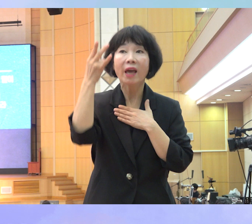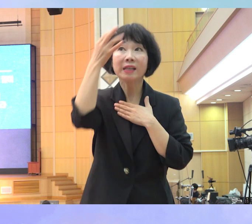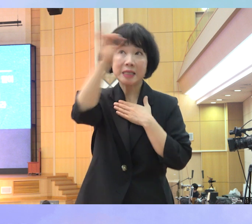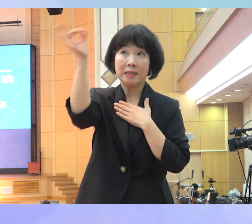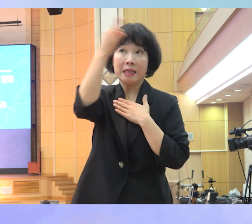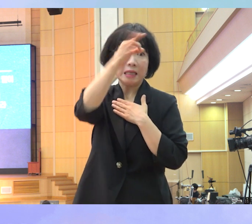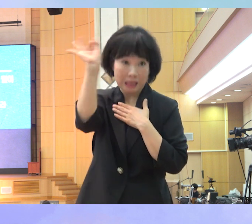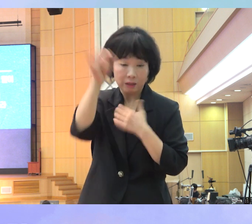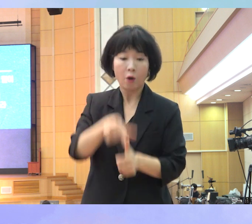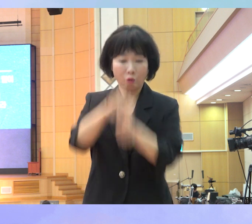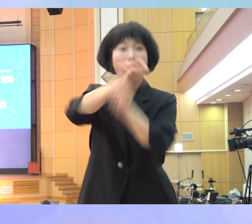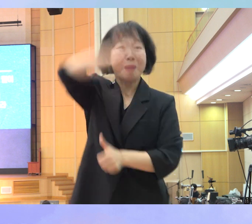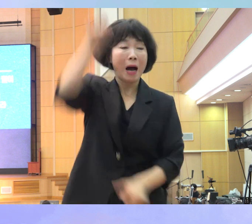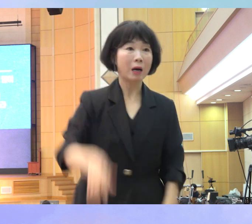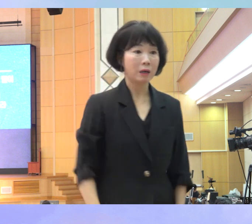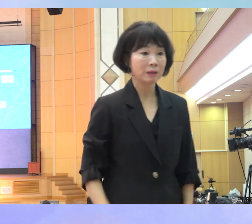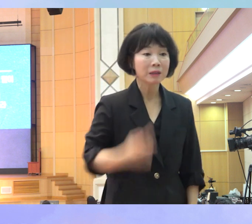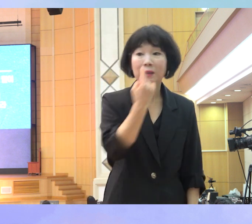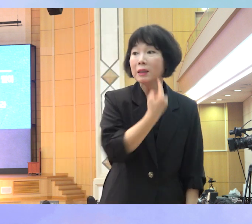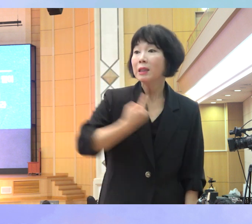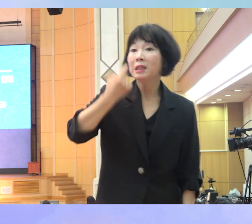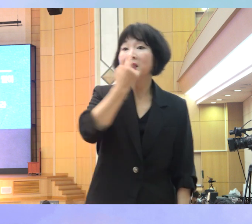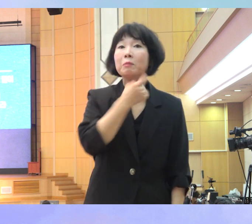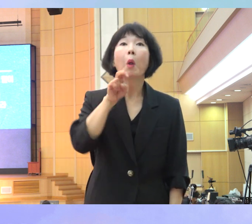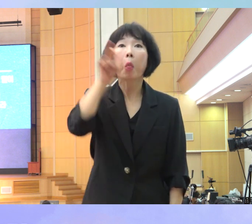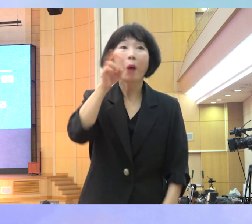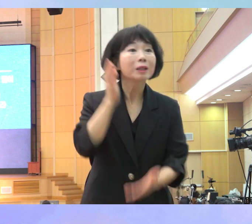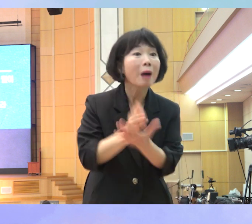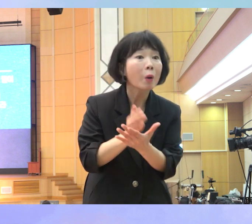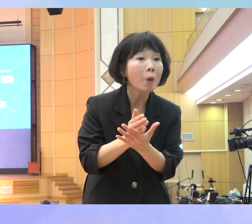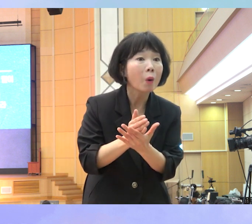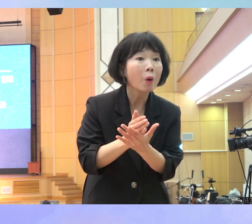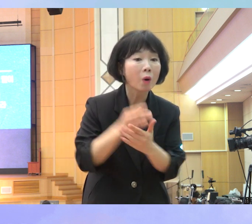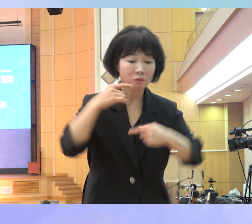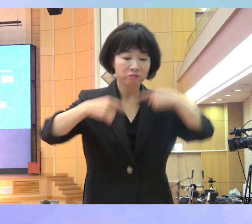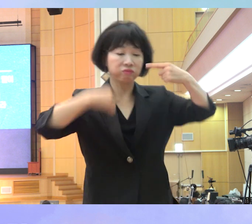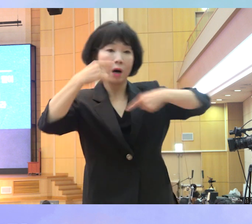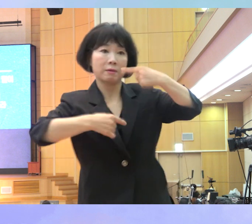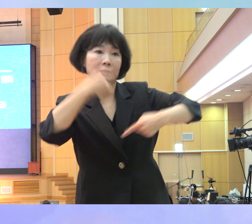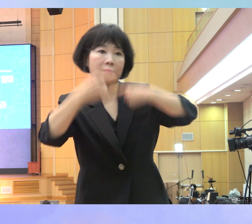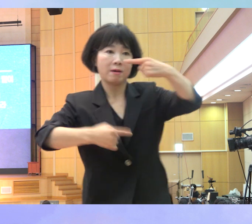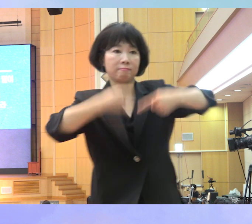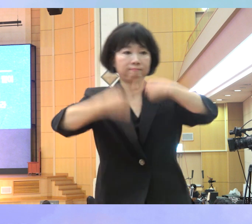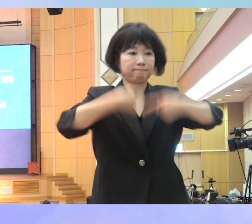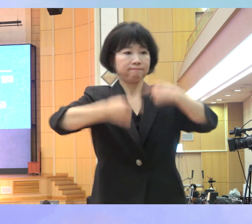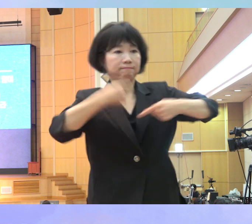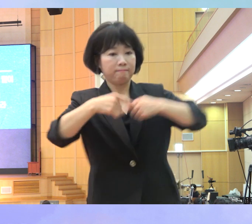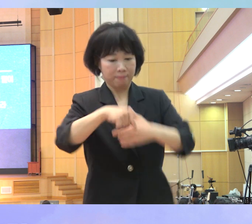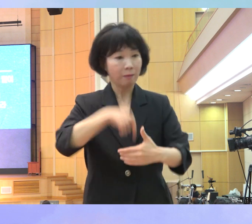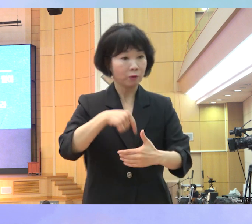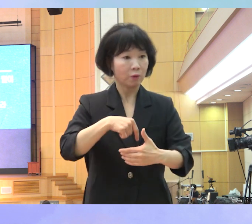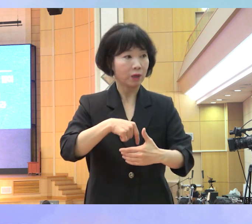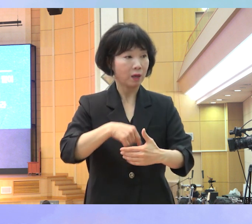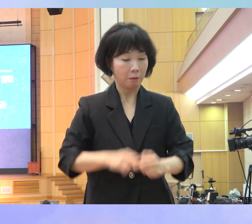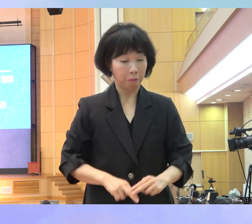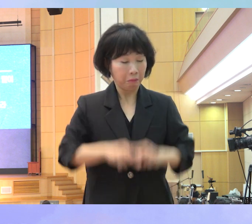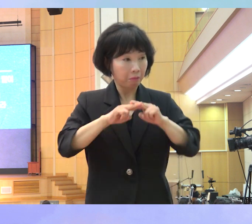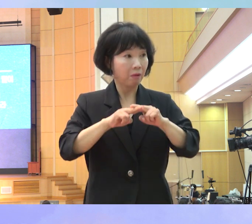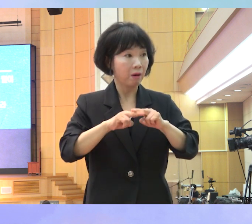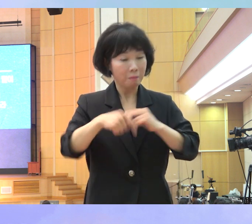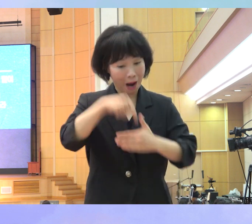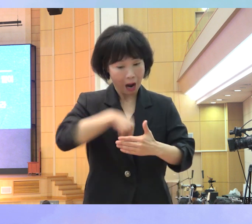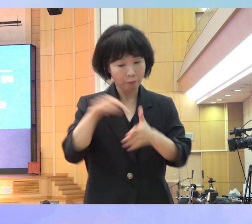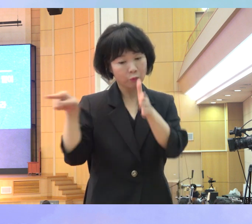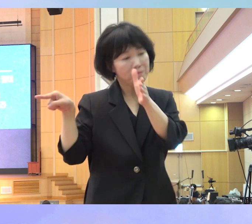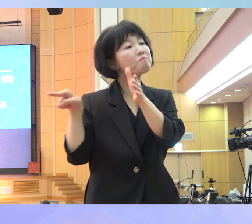얻느니라. 입으로만 나불나불 되는 거 아니고요, 말에 힘이 아무리 있다고 할지라도 마음에서 믿어지지 아니하면 그건 아무